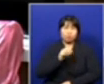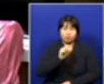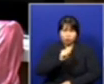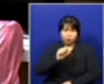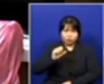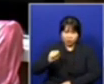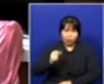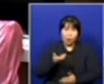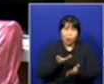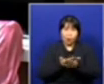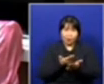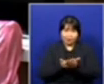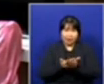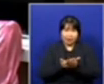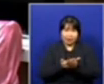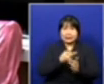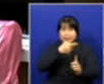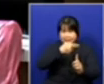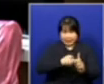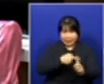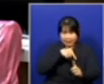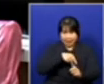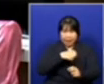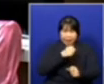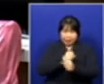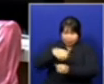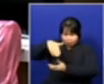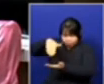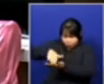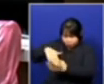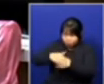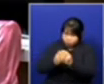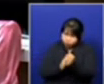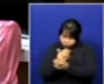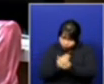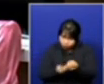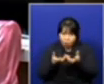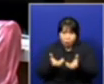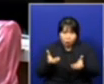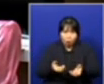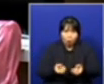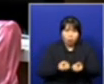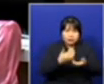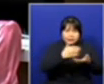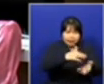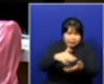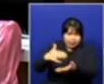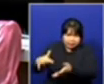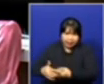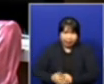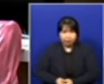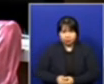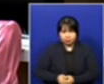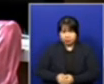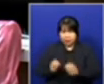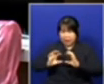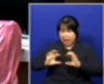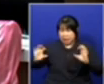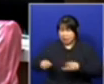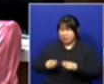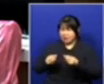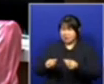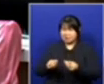ช้เงินที่ได้มาจากเงินเดือนเนี่ยต้องไปทำเจลต้องเอาของไปจงไปแจกสลึงไม่เคยมีของไม่เคยมาจากรัฐบาลท่านประธ